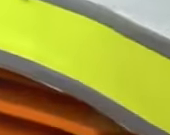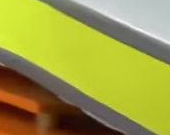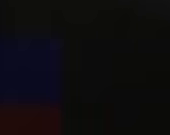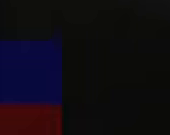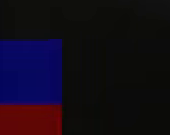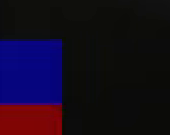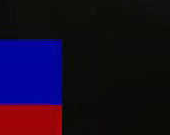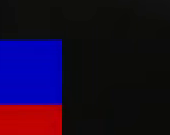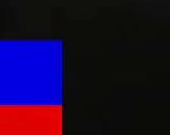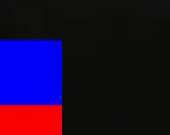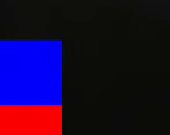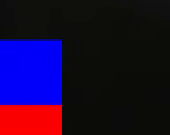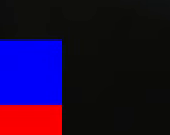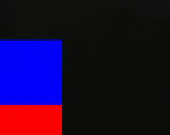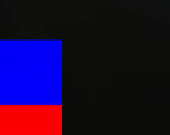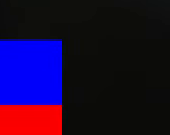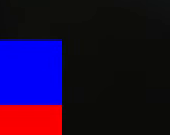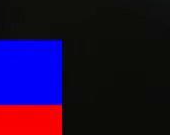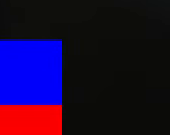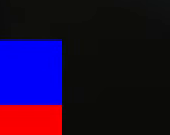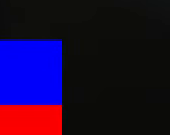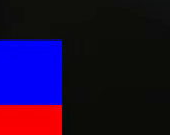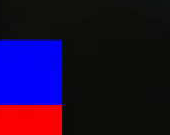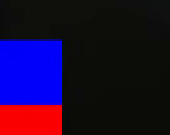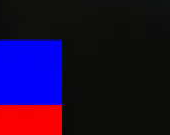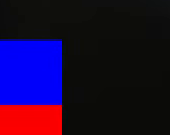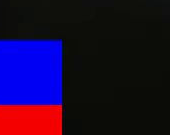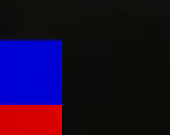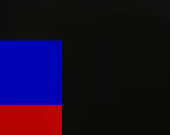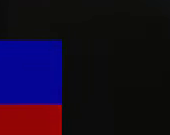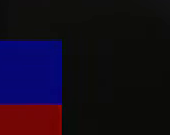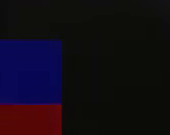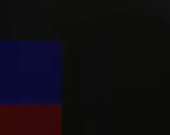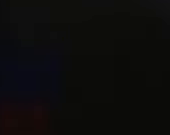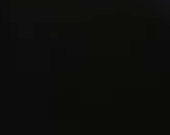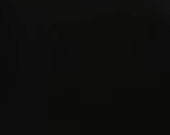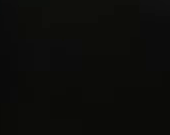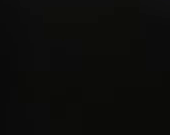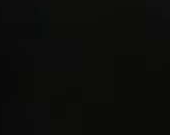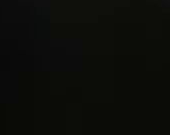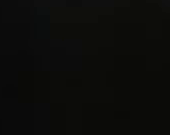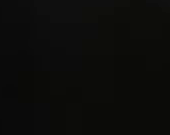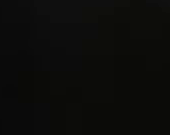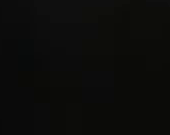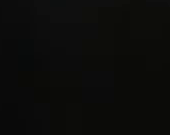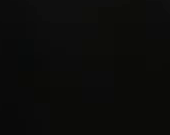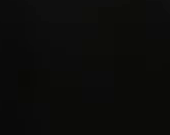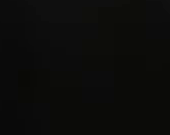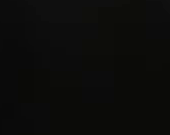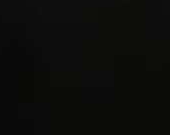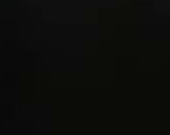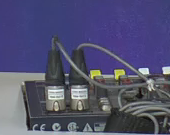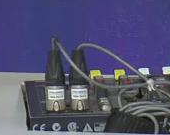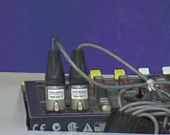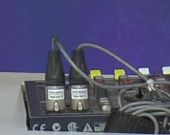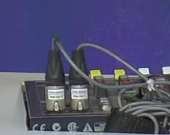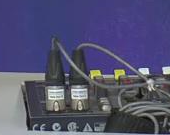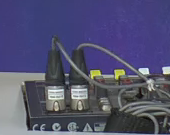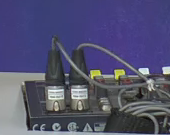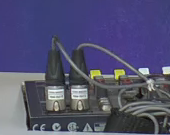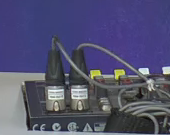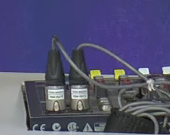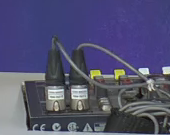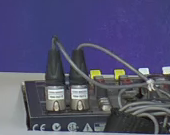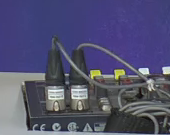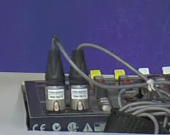ma'am? Tumawag, sabi na naman ni Attorney daw, bukas na naman daw ulit. So sabi ko, grabe na. Pagod na po kami. Kung